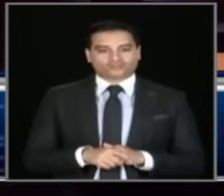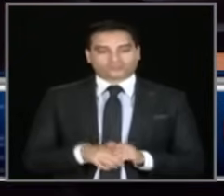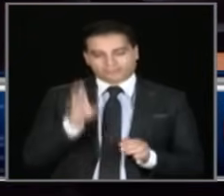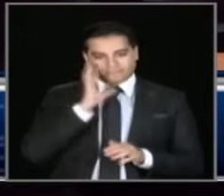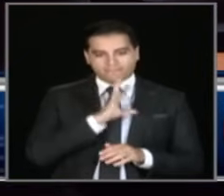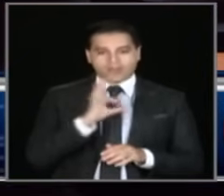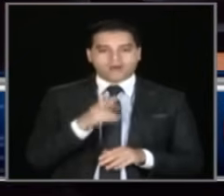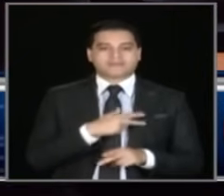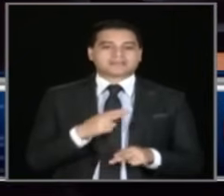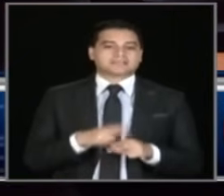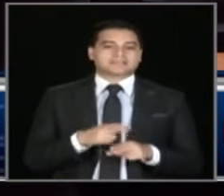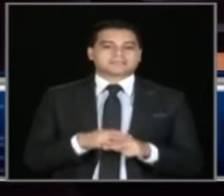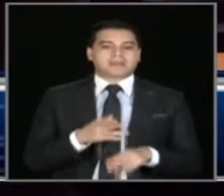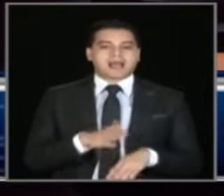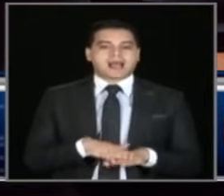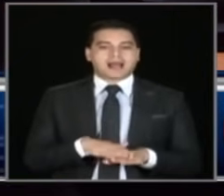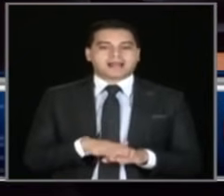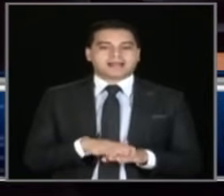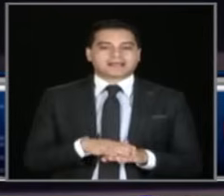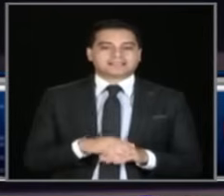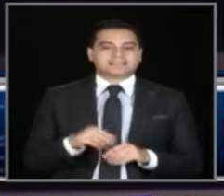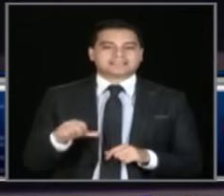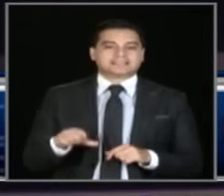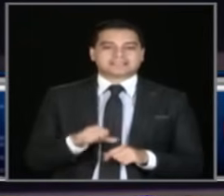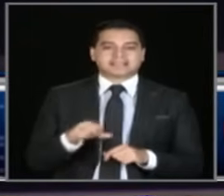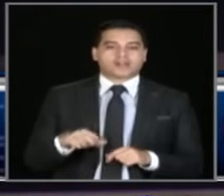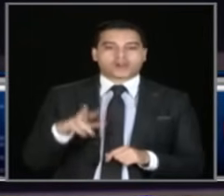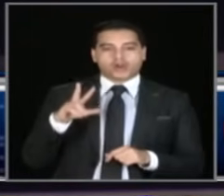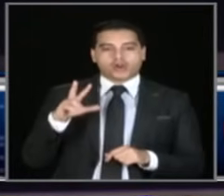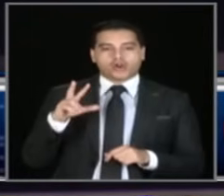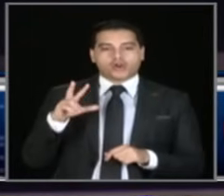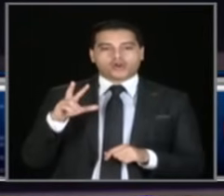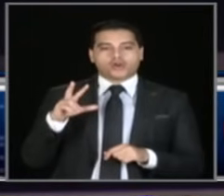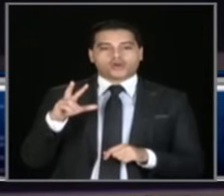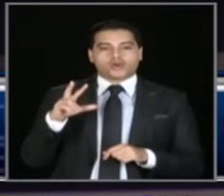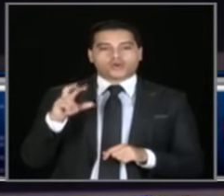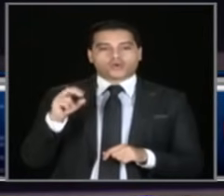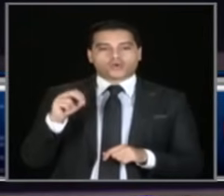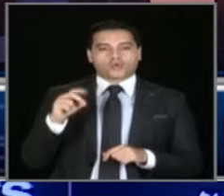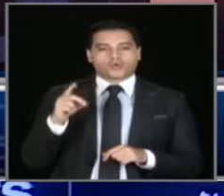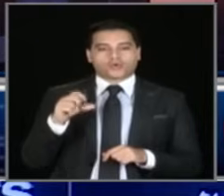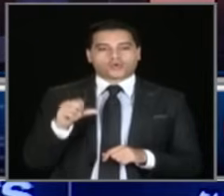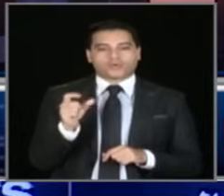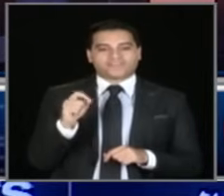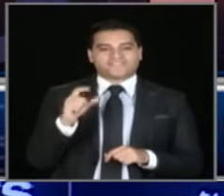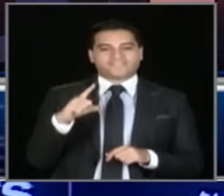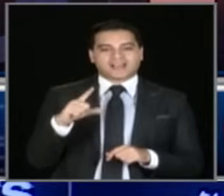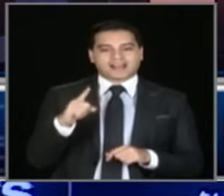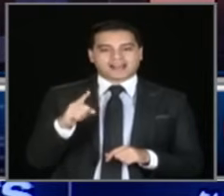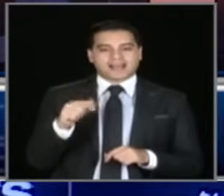معروف كمان بزيت القرنفل. طبعا ده بيعالج ايه يا